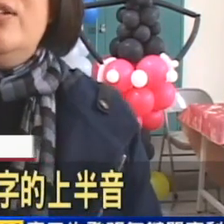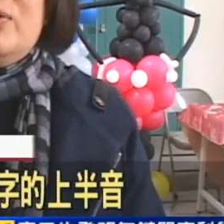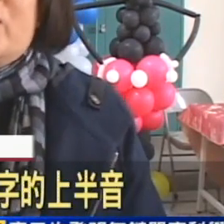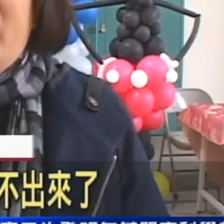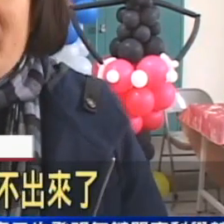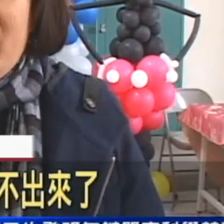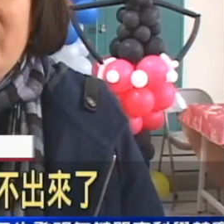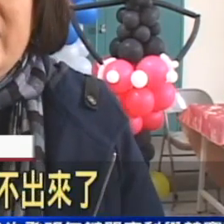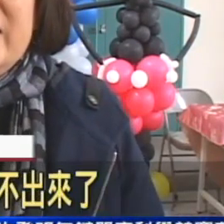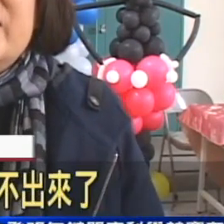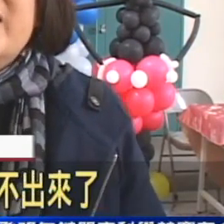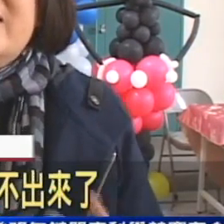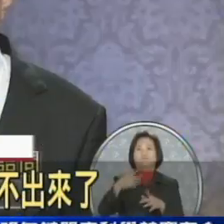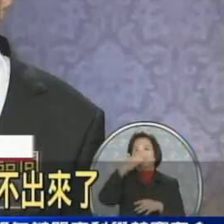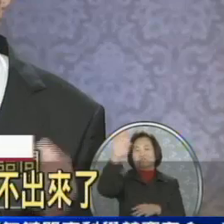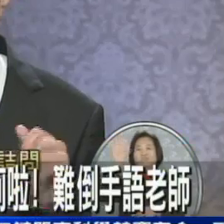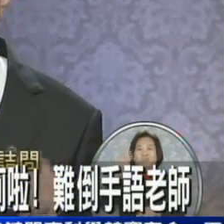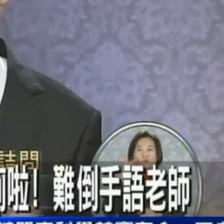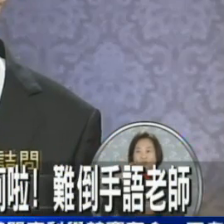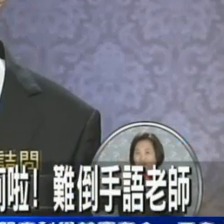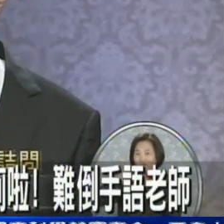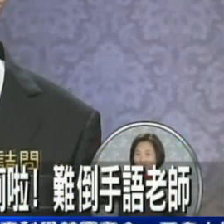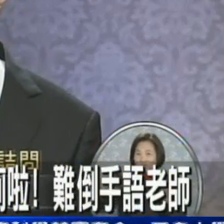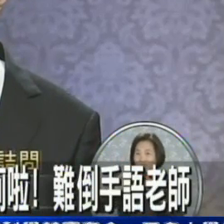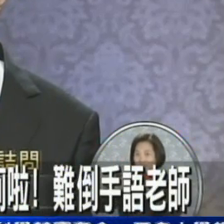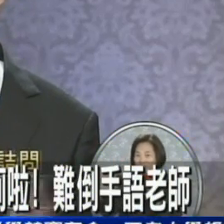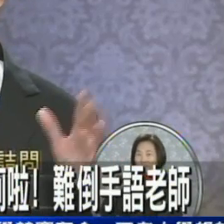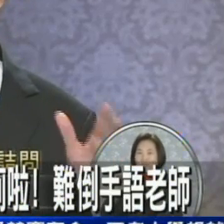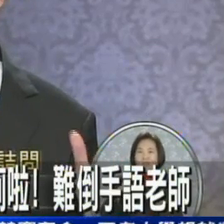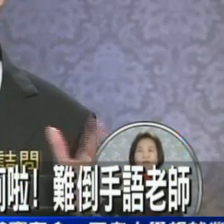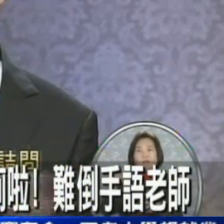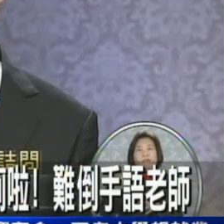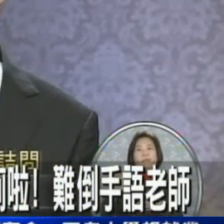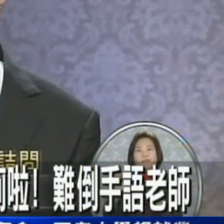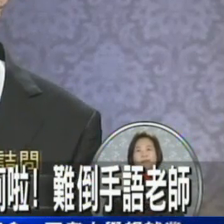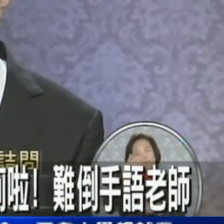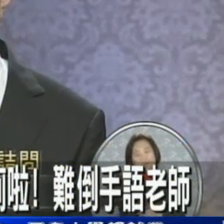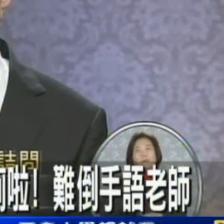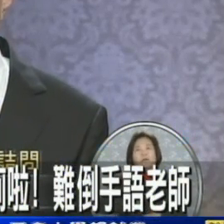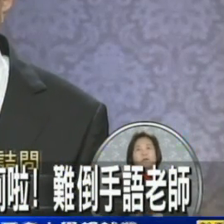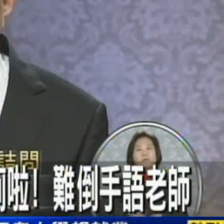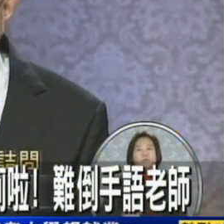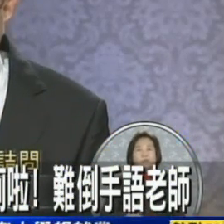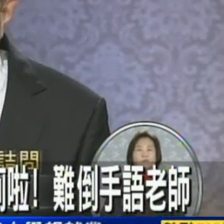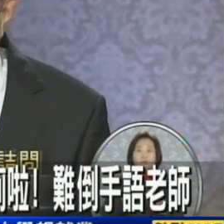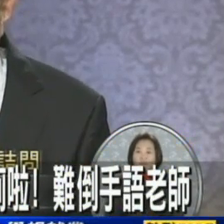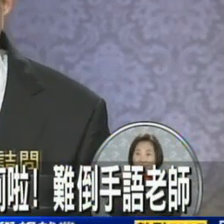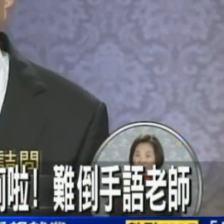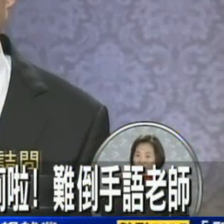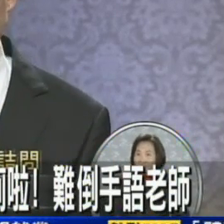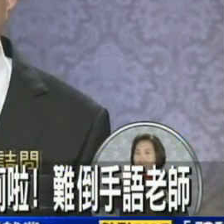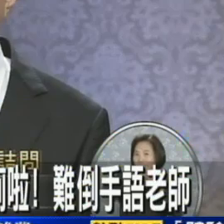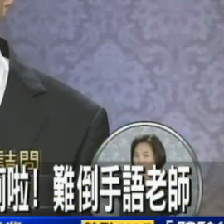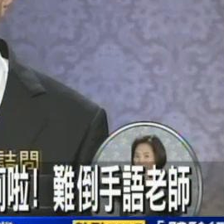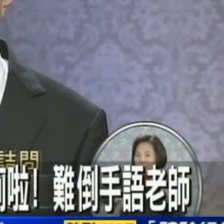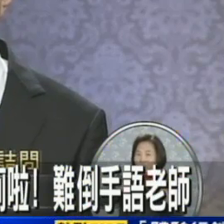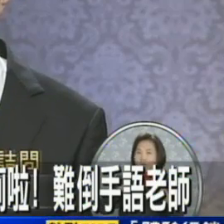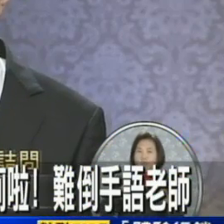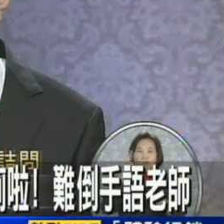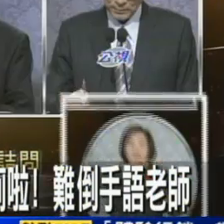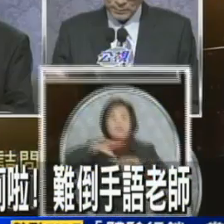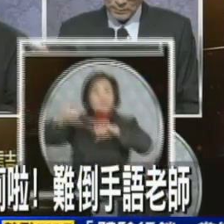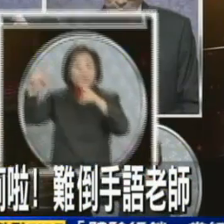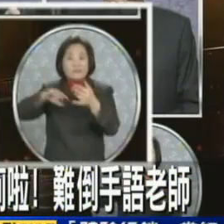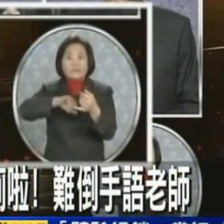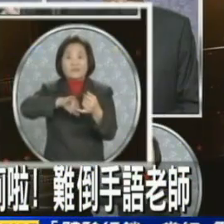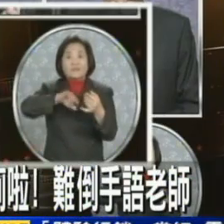音已经都出来了真的听都没首语老师越比越卡不过难以理解的词句还是一个接着一个